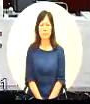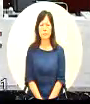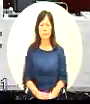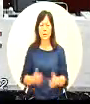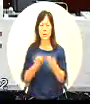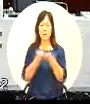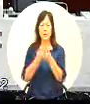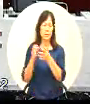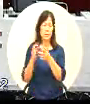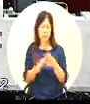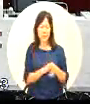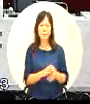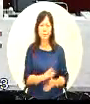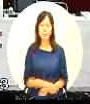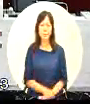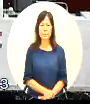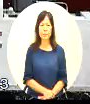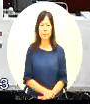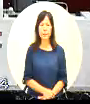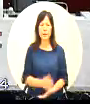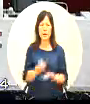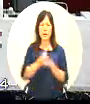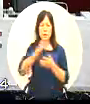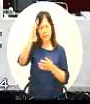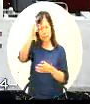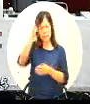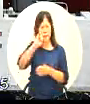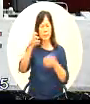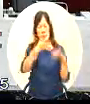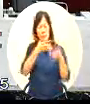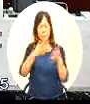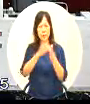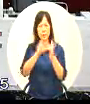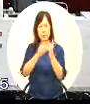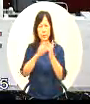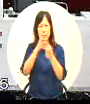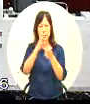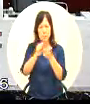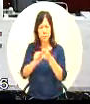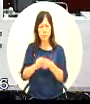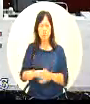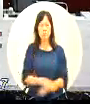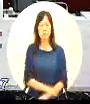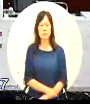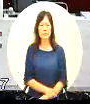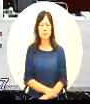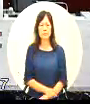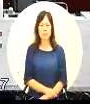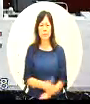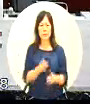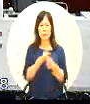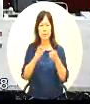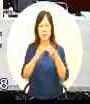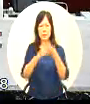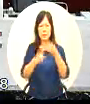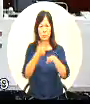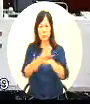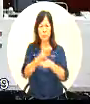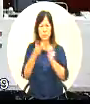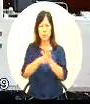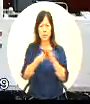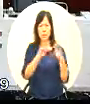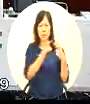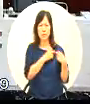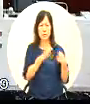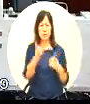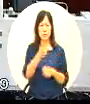我们继续开会哦，请高敏玲议员咨询，咨询时间45分钟。 谢谢主席，我们的蔡昌达副议